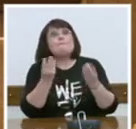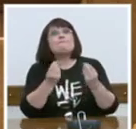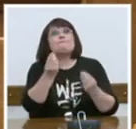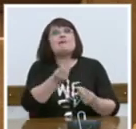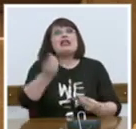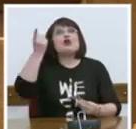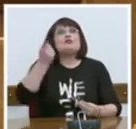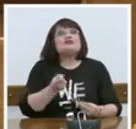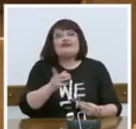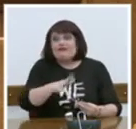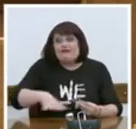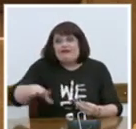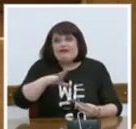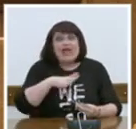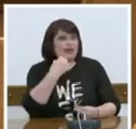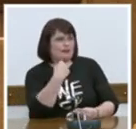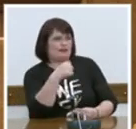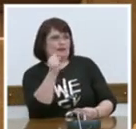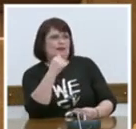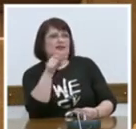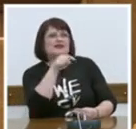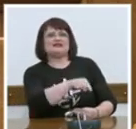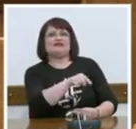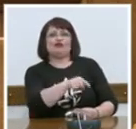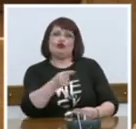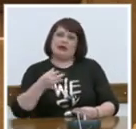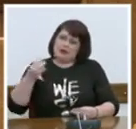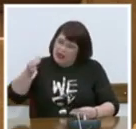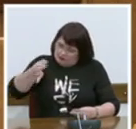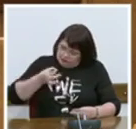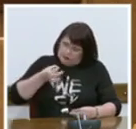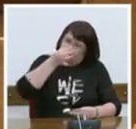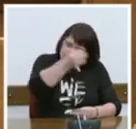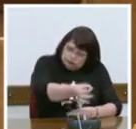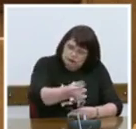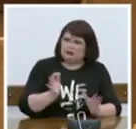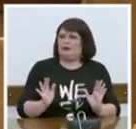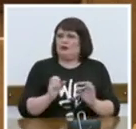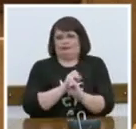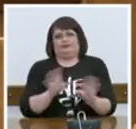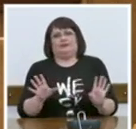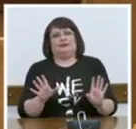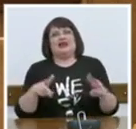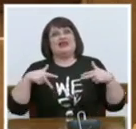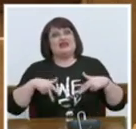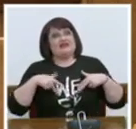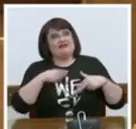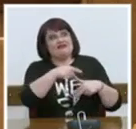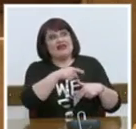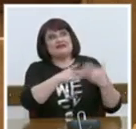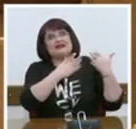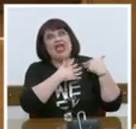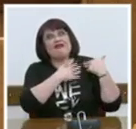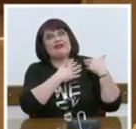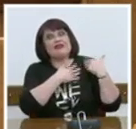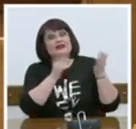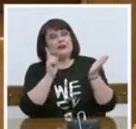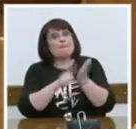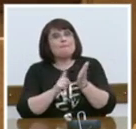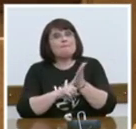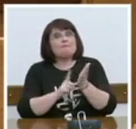που δεν συμφωνεί με όσα κάνουν την κοινωνία μας αγνώριστη. Ως κυβέρνηση έχετε μεγάλη ευθύνη να καλλιεργείτε